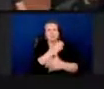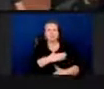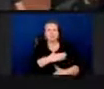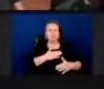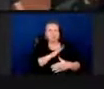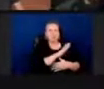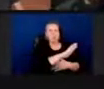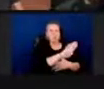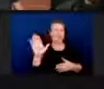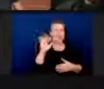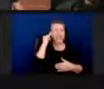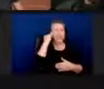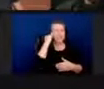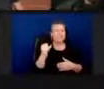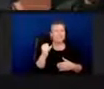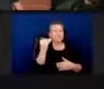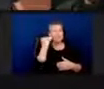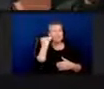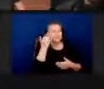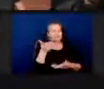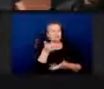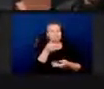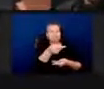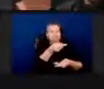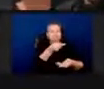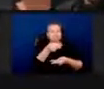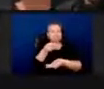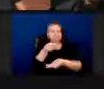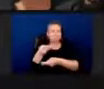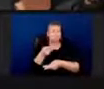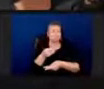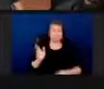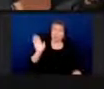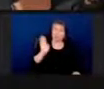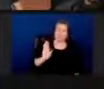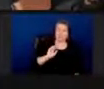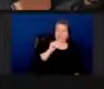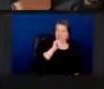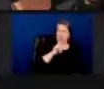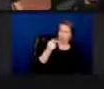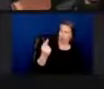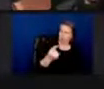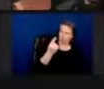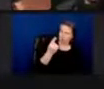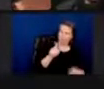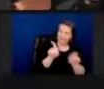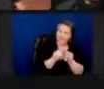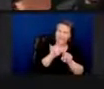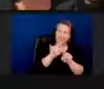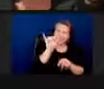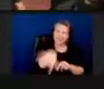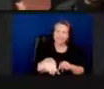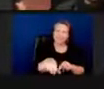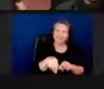wanafunzi wanahisi kwamba wanaweza kuchangamkia kazi ambazo wenzao wanafanya.